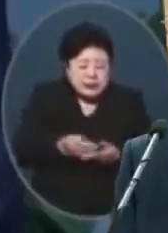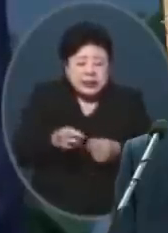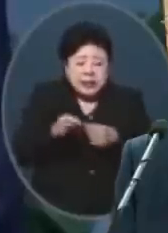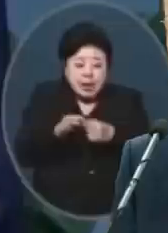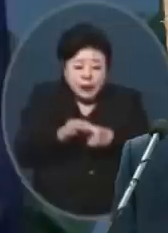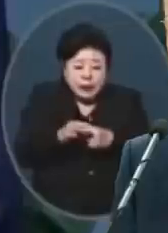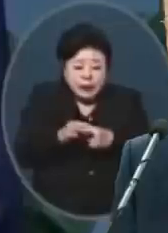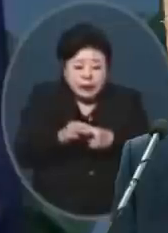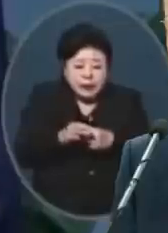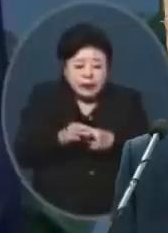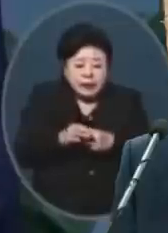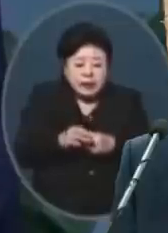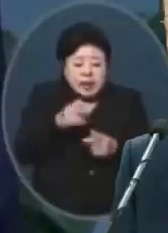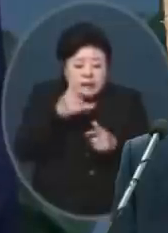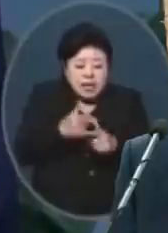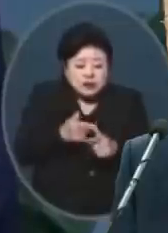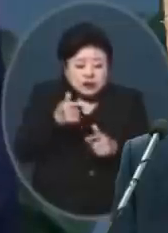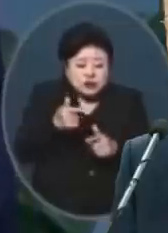받는다고 하면 예수님은